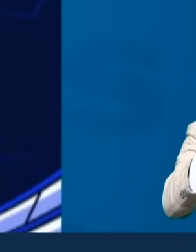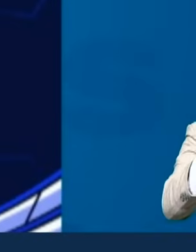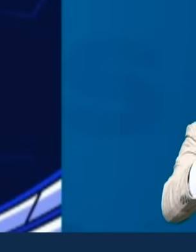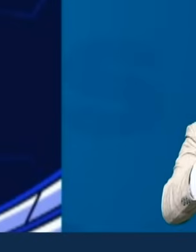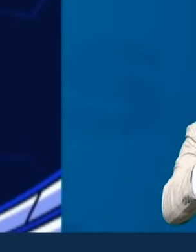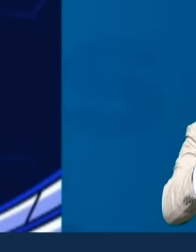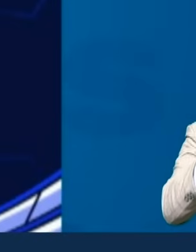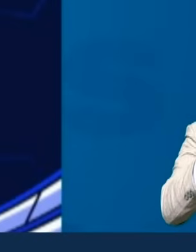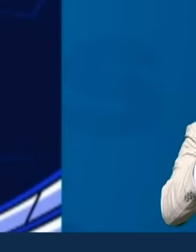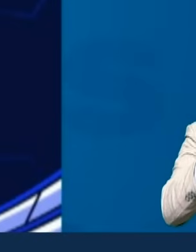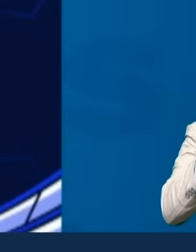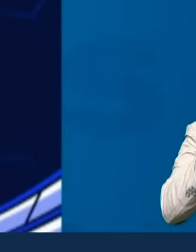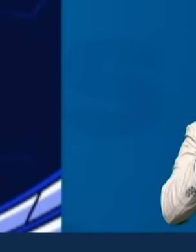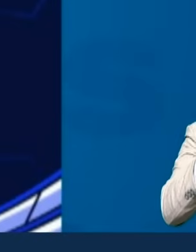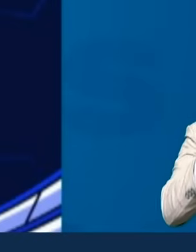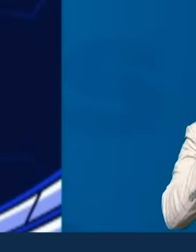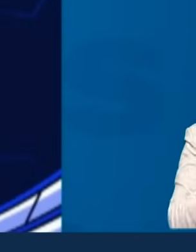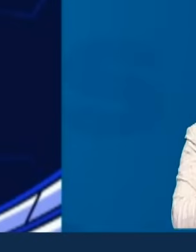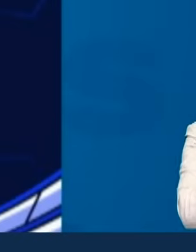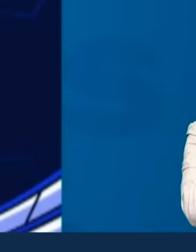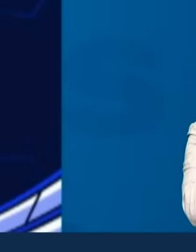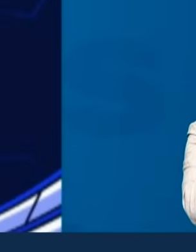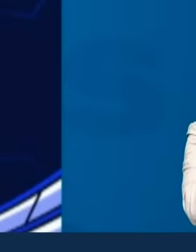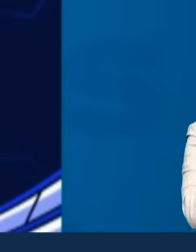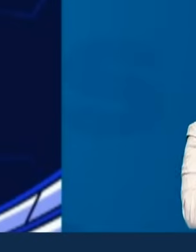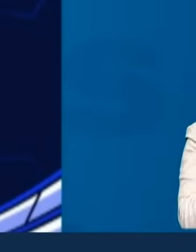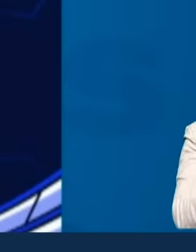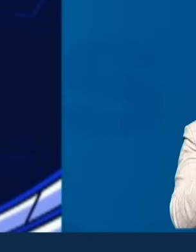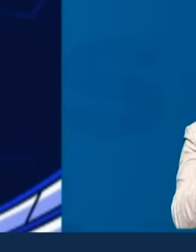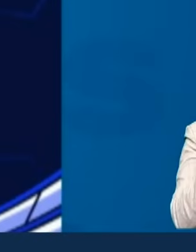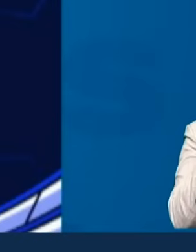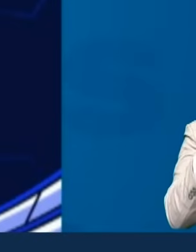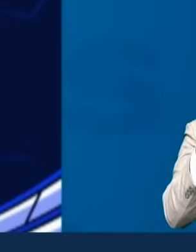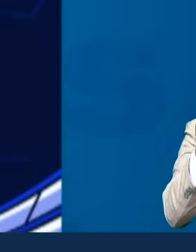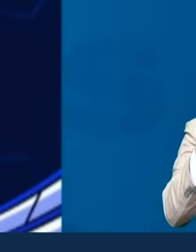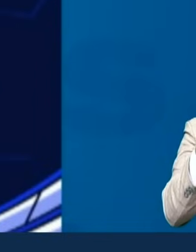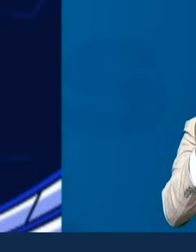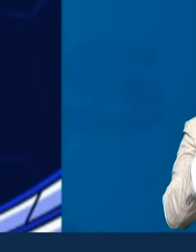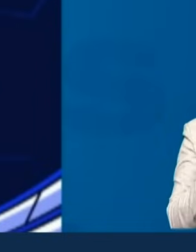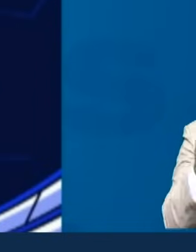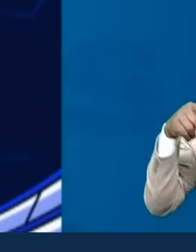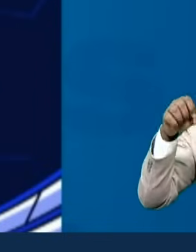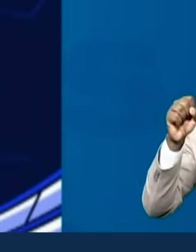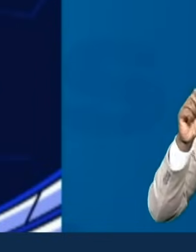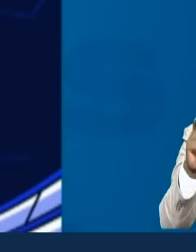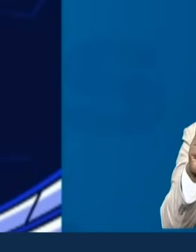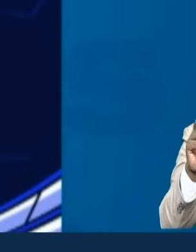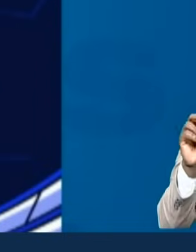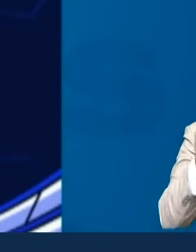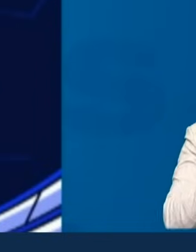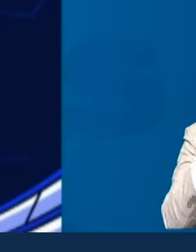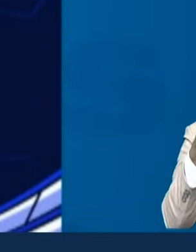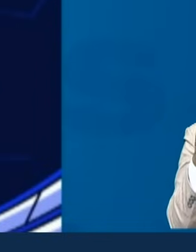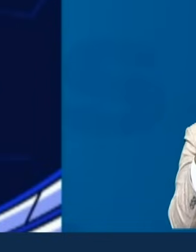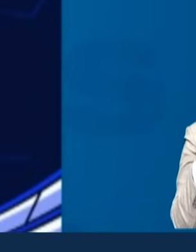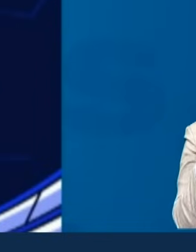Inter izakina n'ikipe ya Atletico Madrid ikipe ya Borussia Dortmund izatangira isura ikipe ya PSV Eindhoven yo